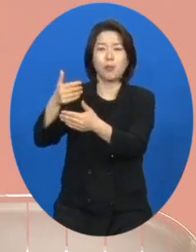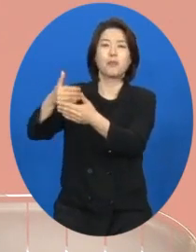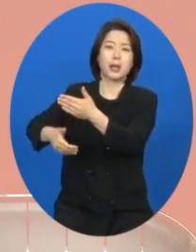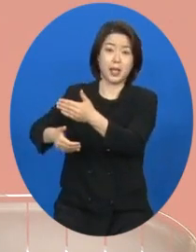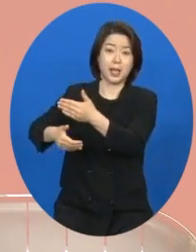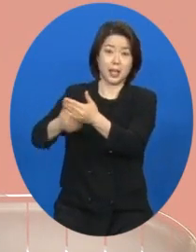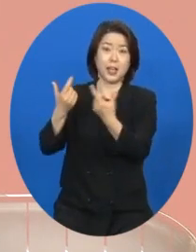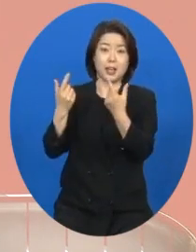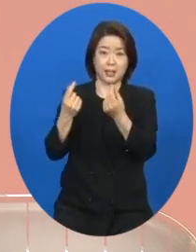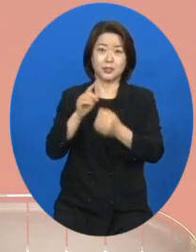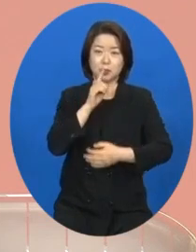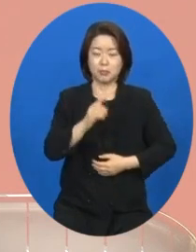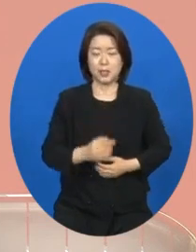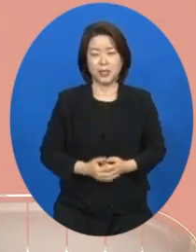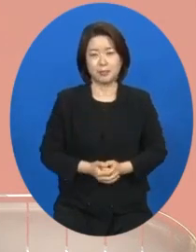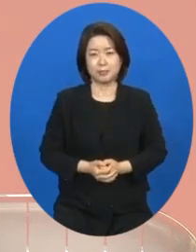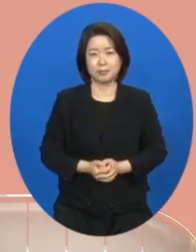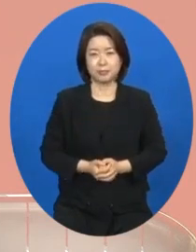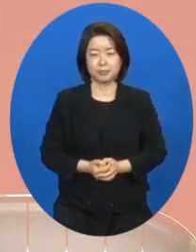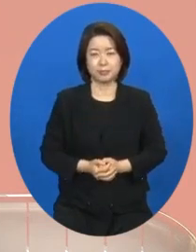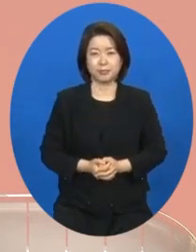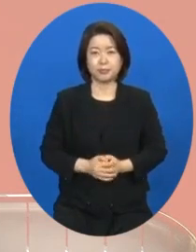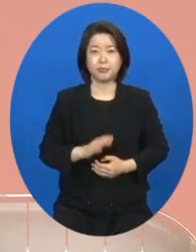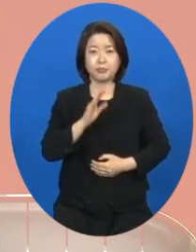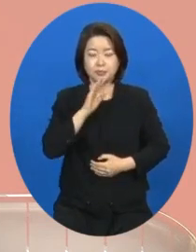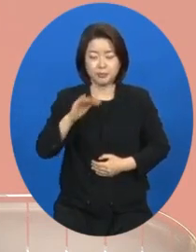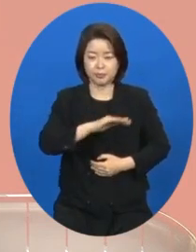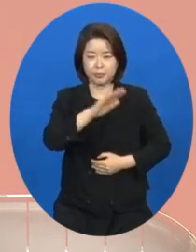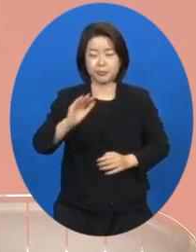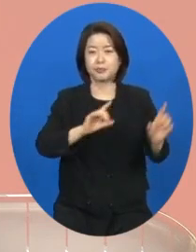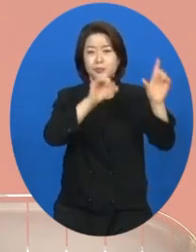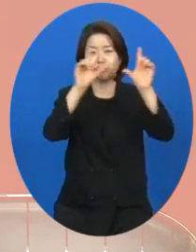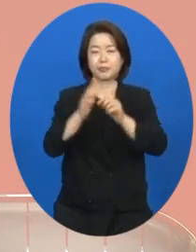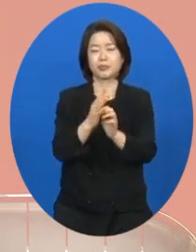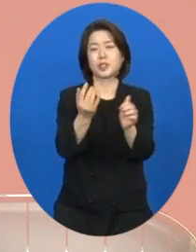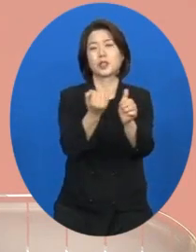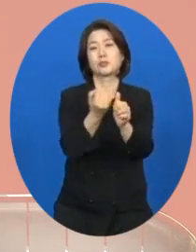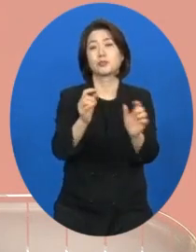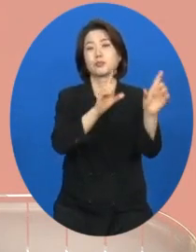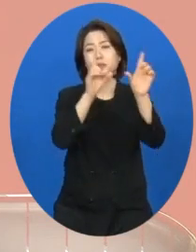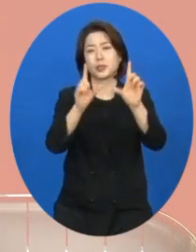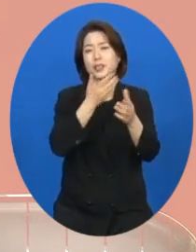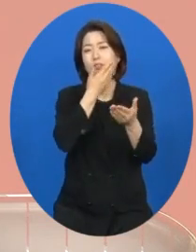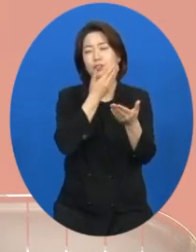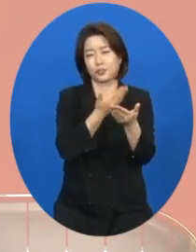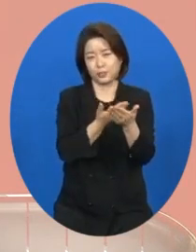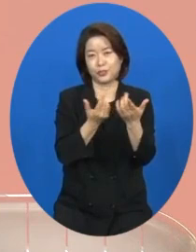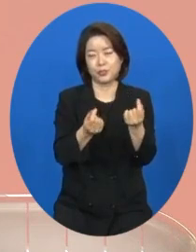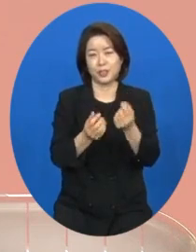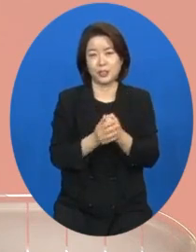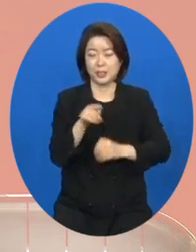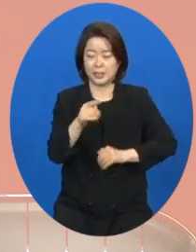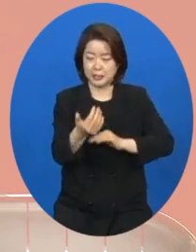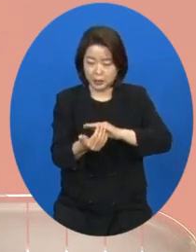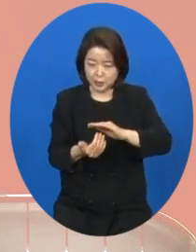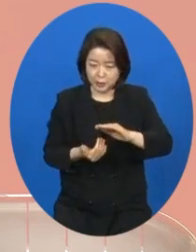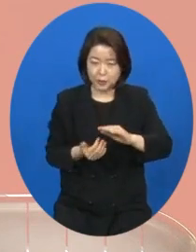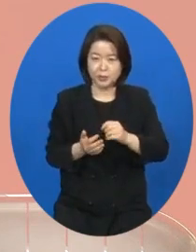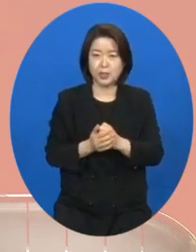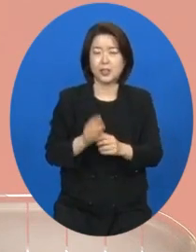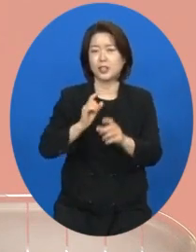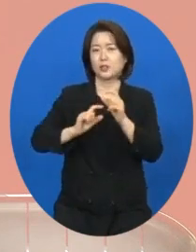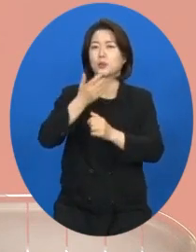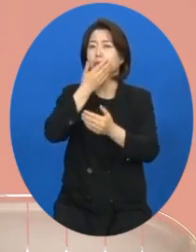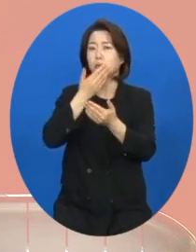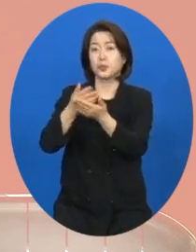실제로 우리의 삶에 있어서 부부 생활은 참 중요합니다. 그러나 그보다도 더 중요한 문제가 있을 수